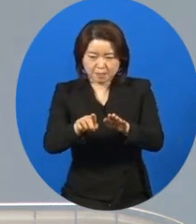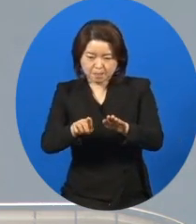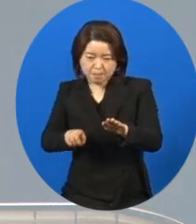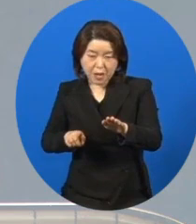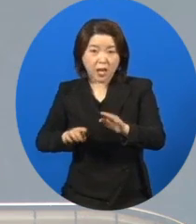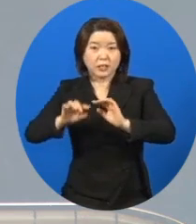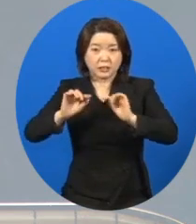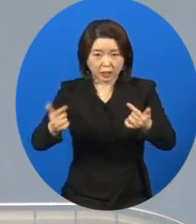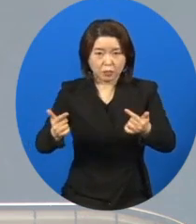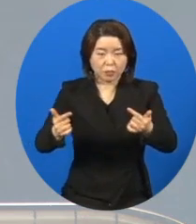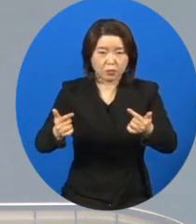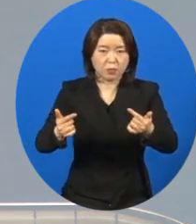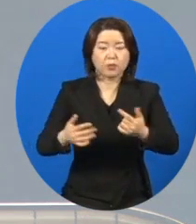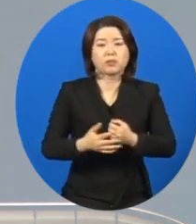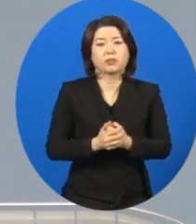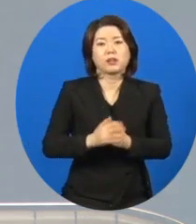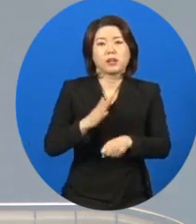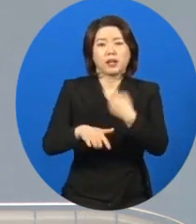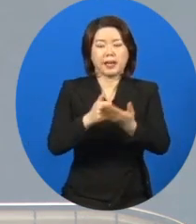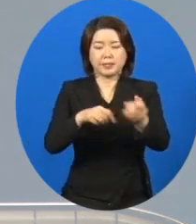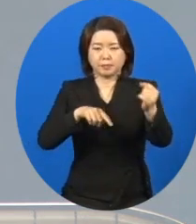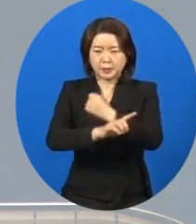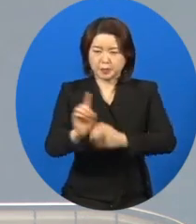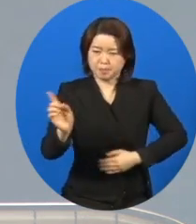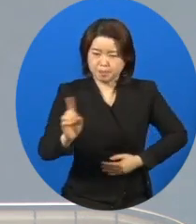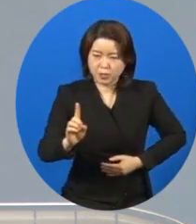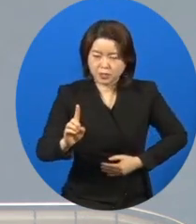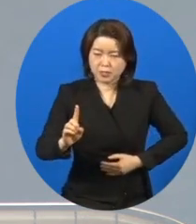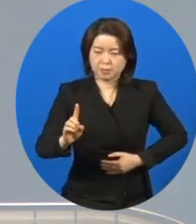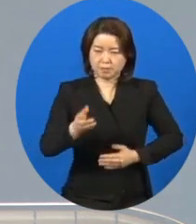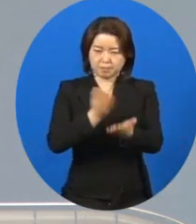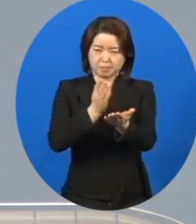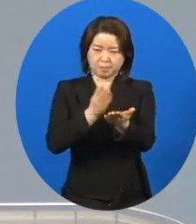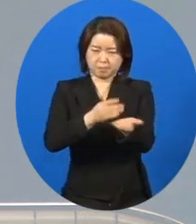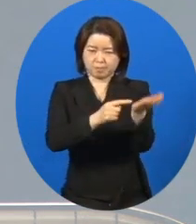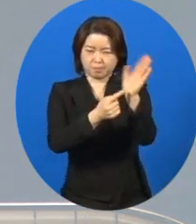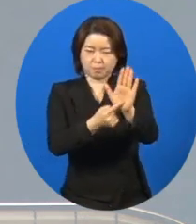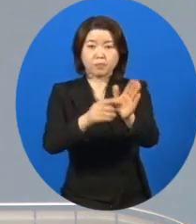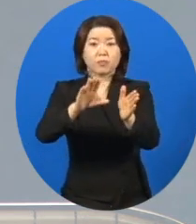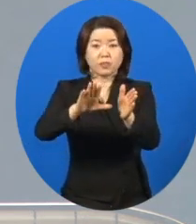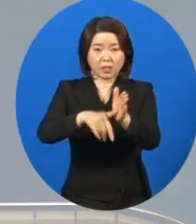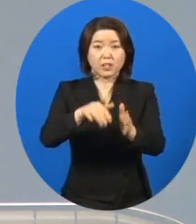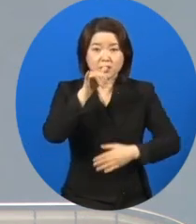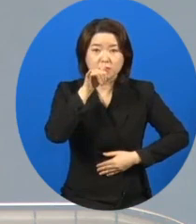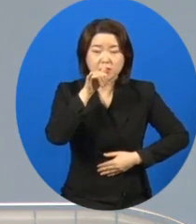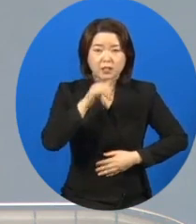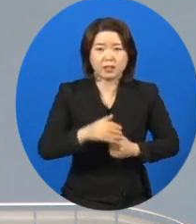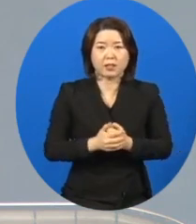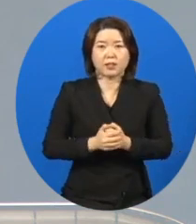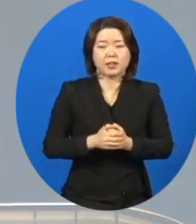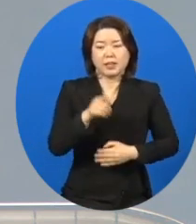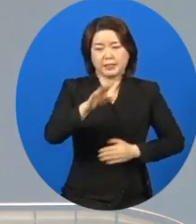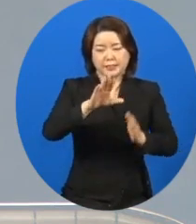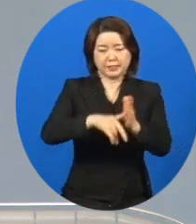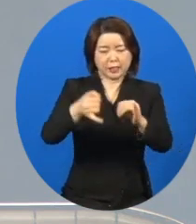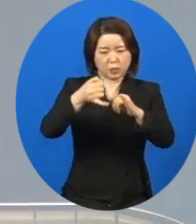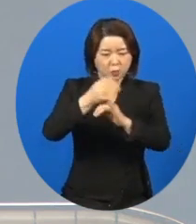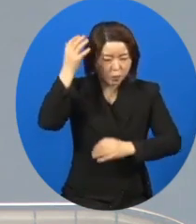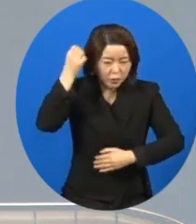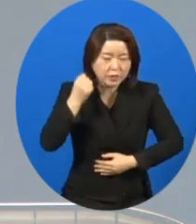않고 하나님의 뜻이 무엇인지를 주장해야 될 때도 있습니다. 꼭 기억할